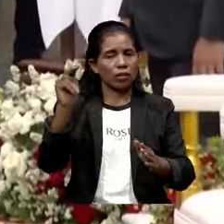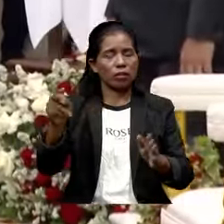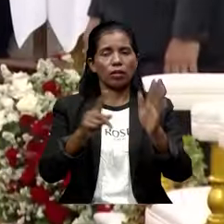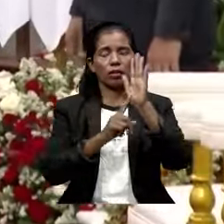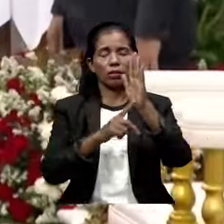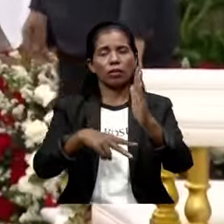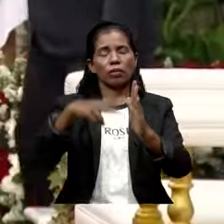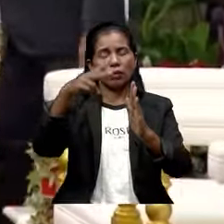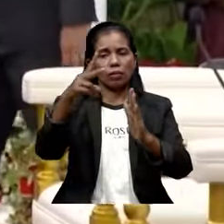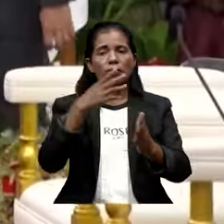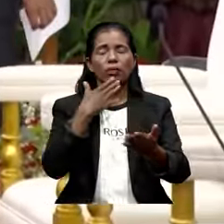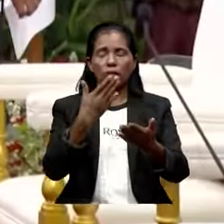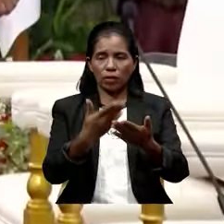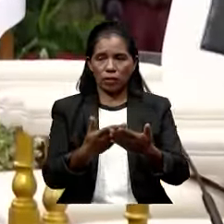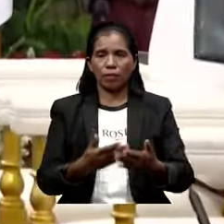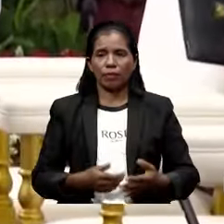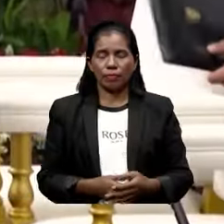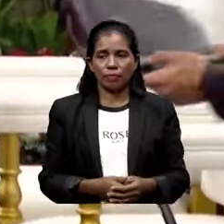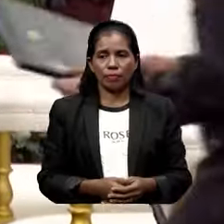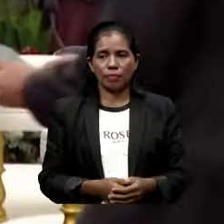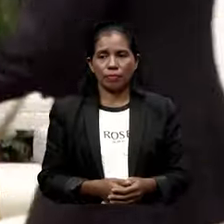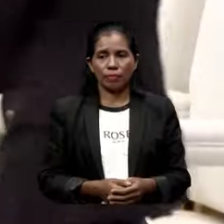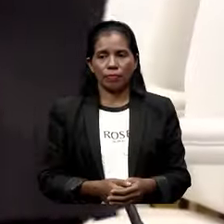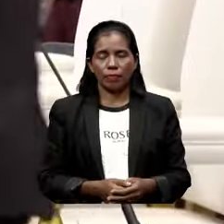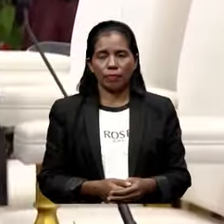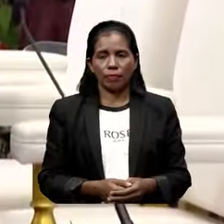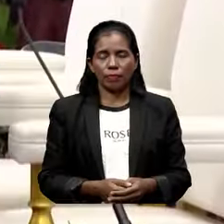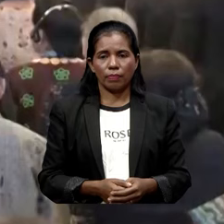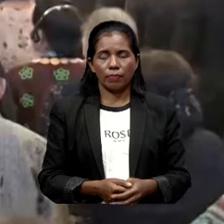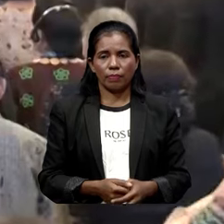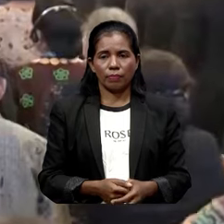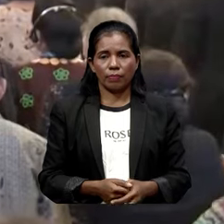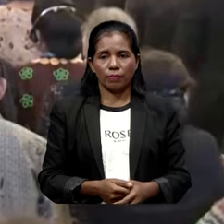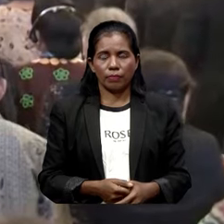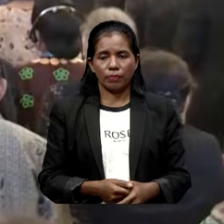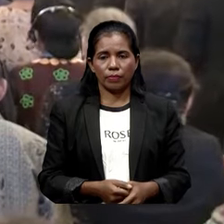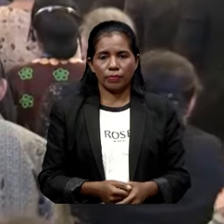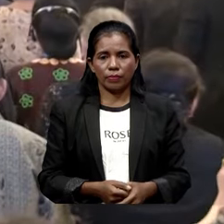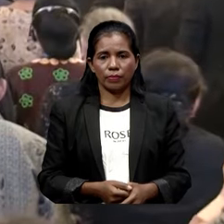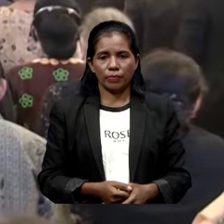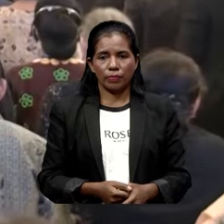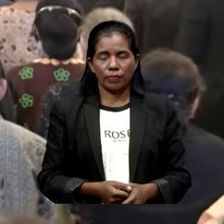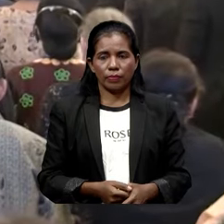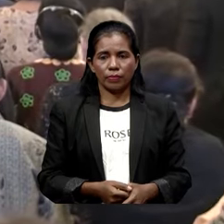tudo valor harmonia no tolerância. O vosso motto nacional,